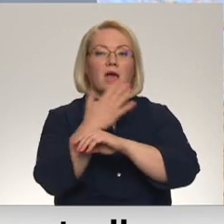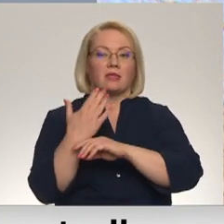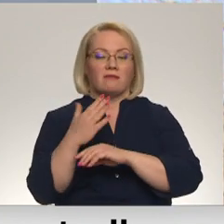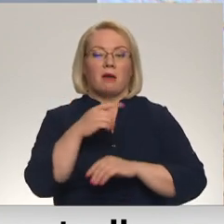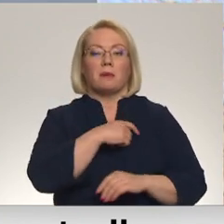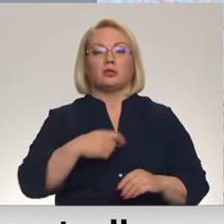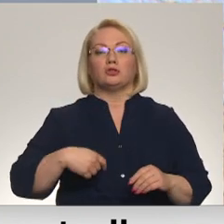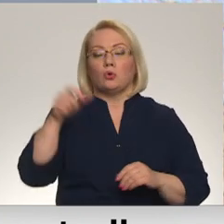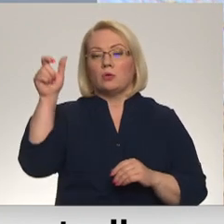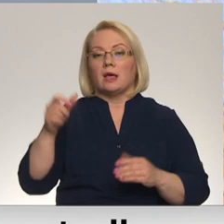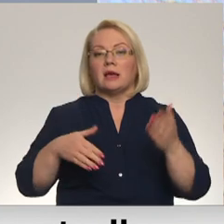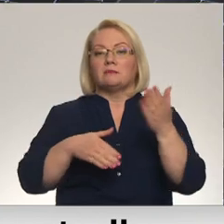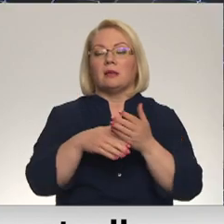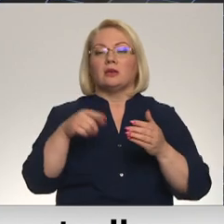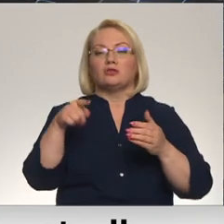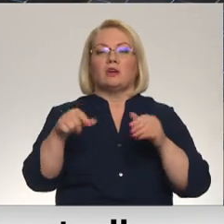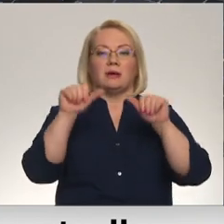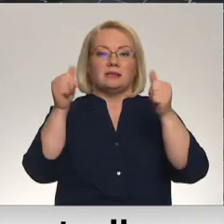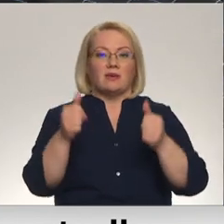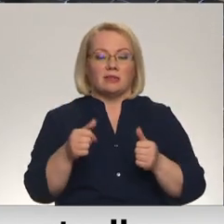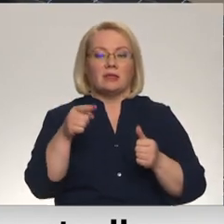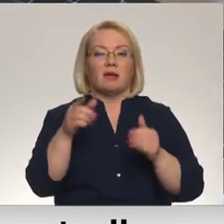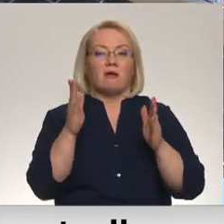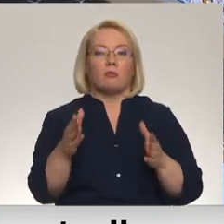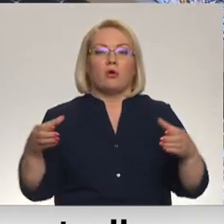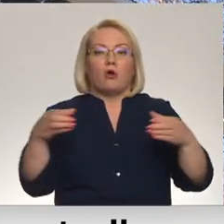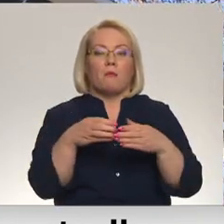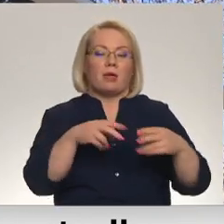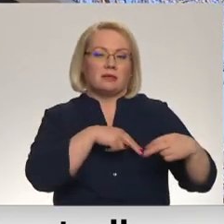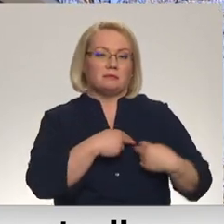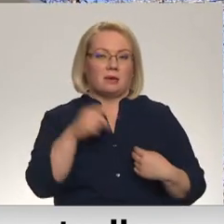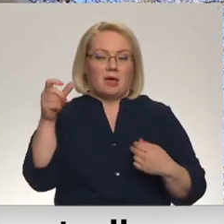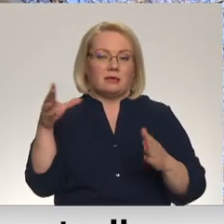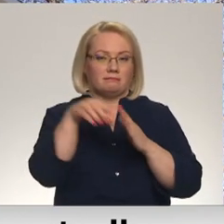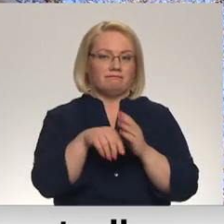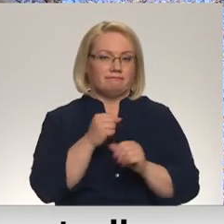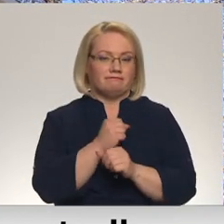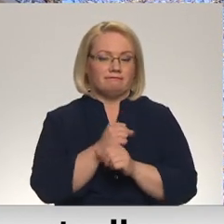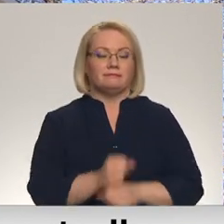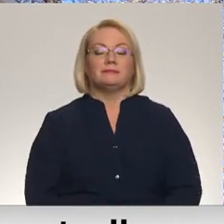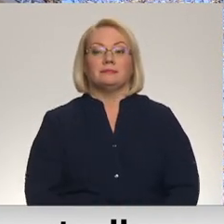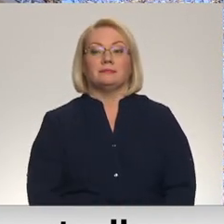studenti, kuri palīdzēja prototipu izveidē, kādu dienu varētu kļūt par komandas biedriem. Dāvids Frenefelds, Ivans Milovs, Latvijas televīzija.